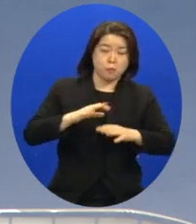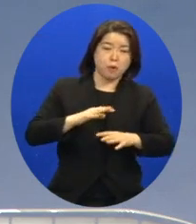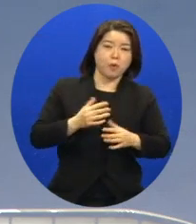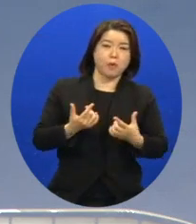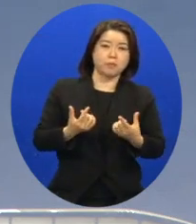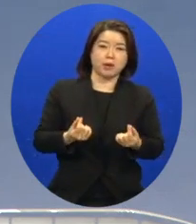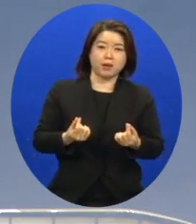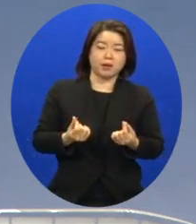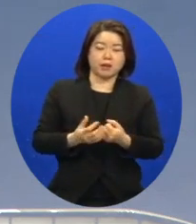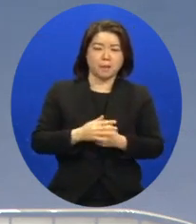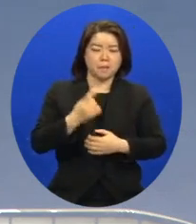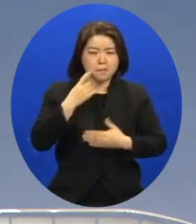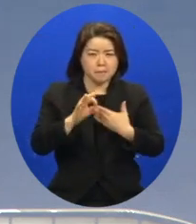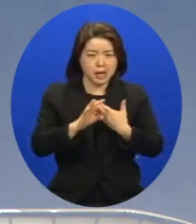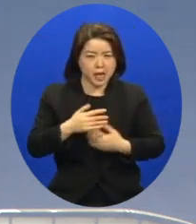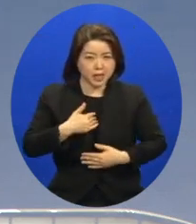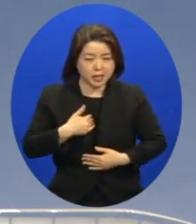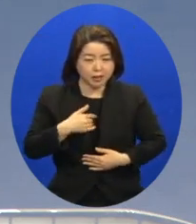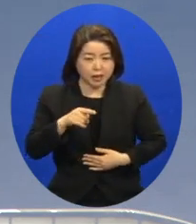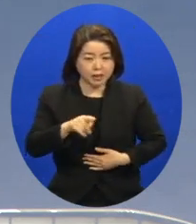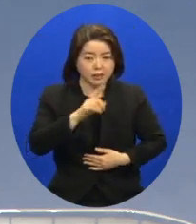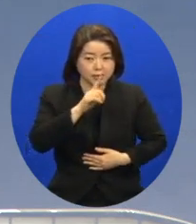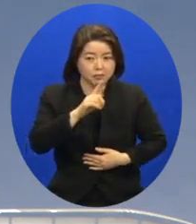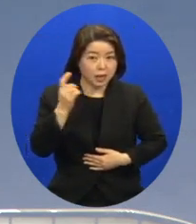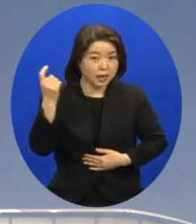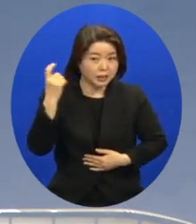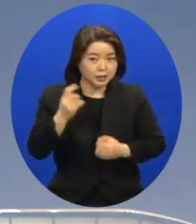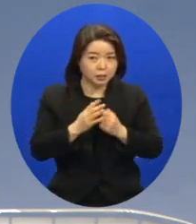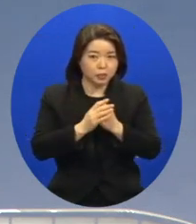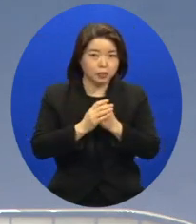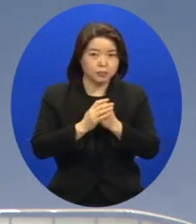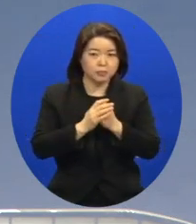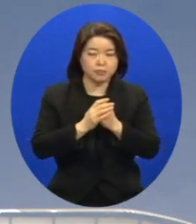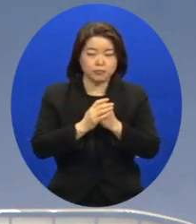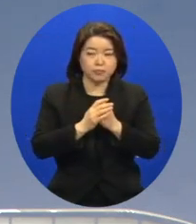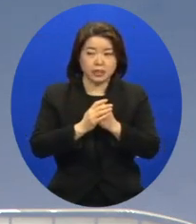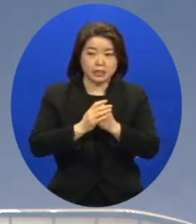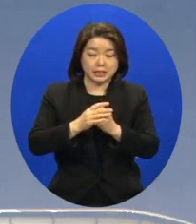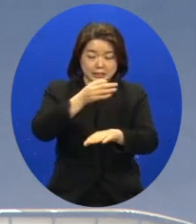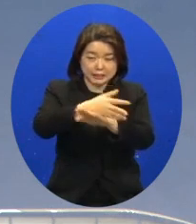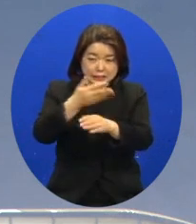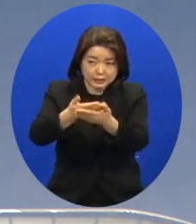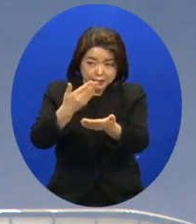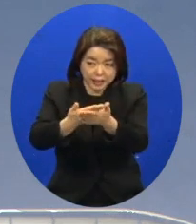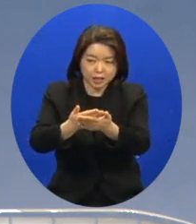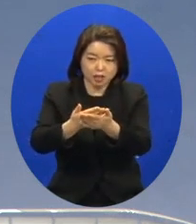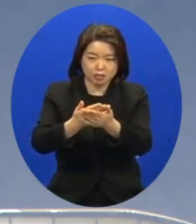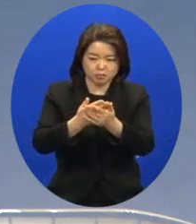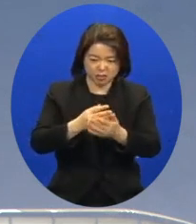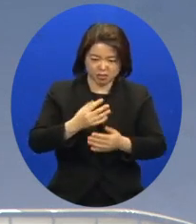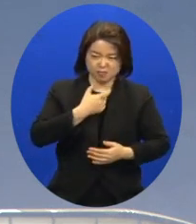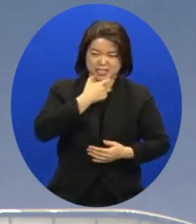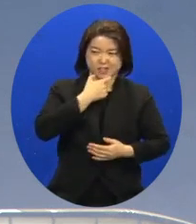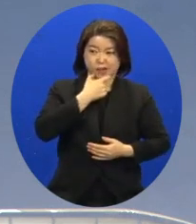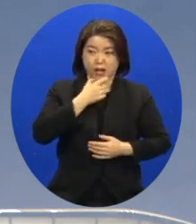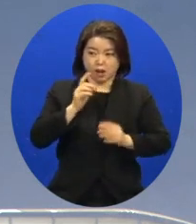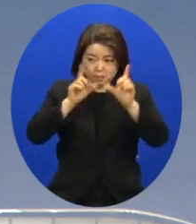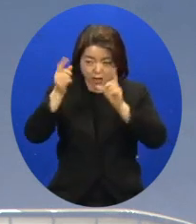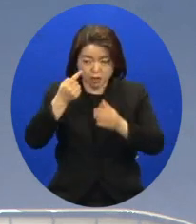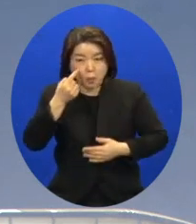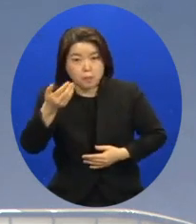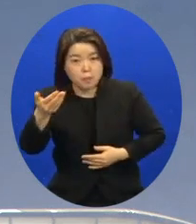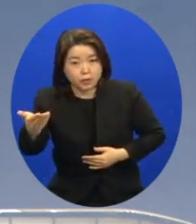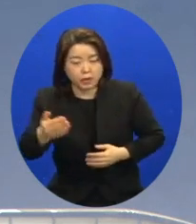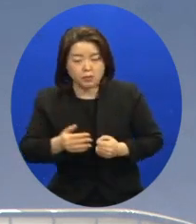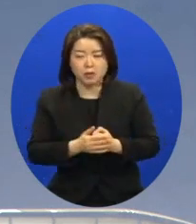거예요. 만약에 내가 그 이야기를 듣고 얼굴에 아주 불쾌한 안색을 내비쳤다면